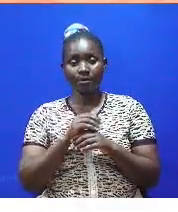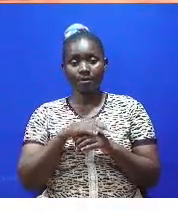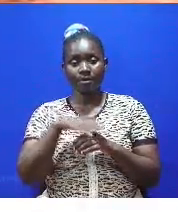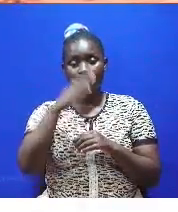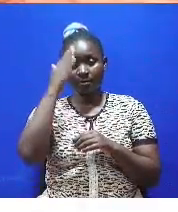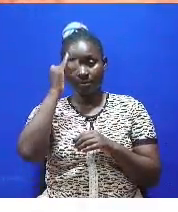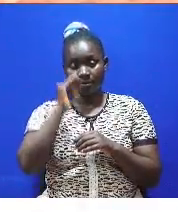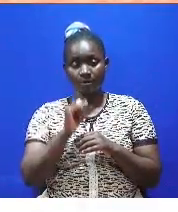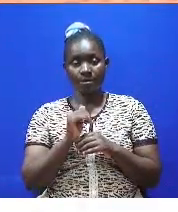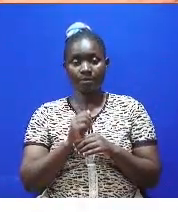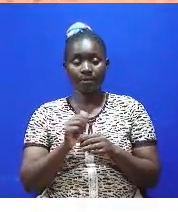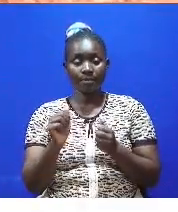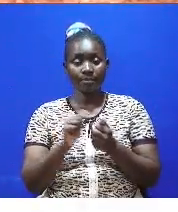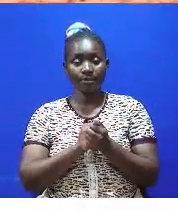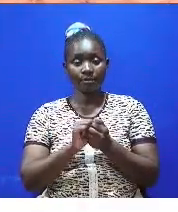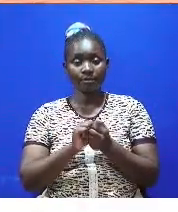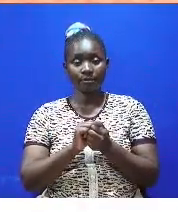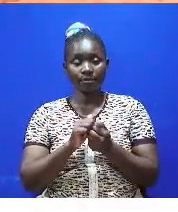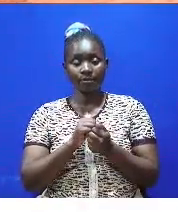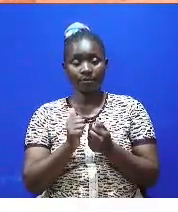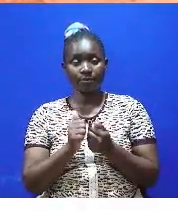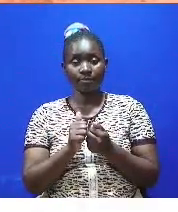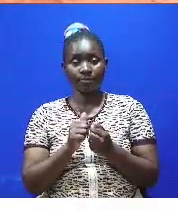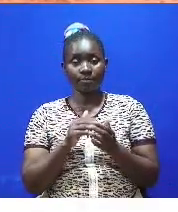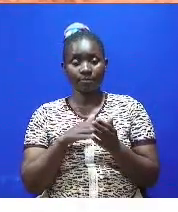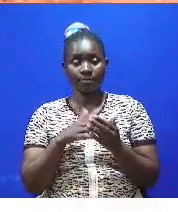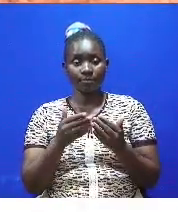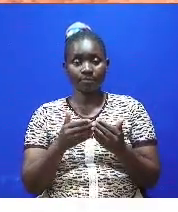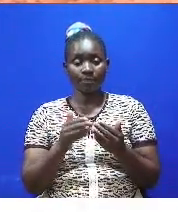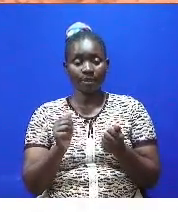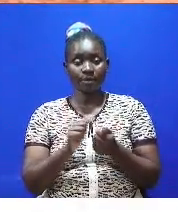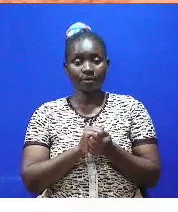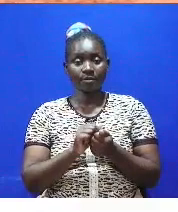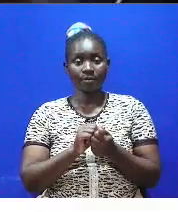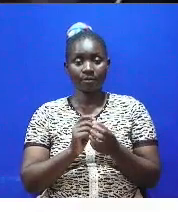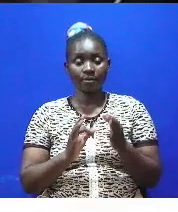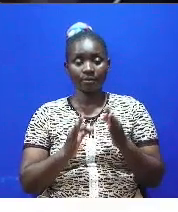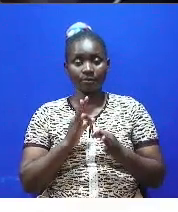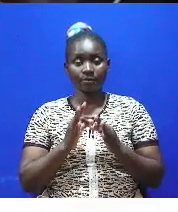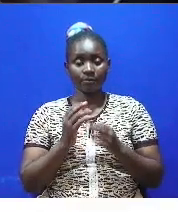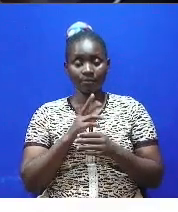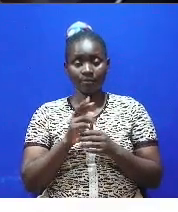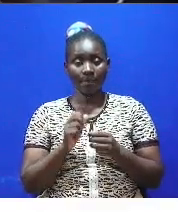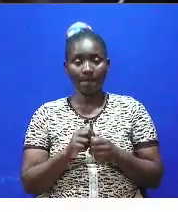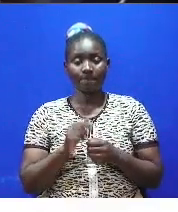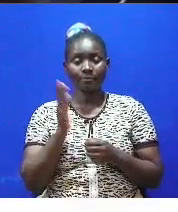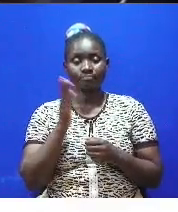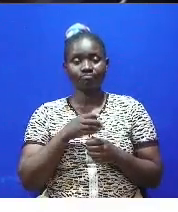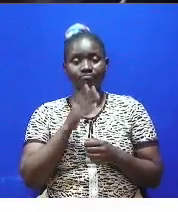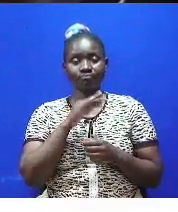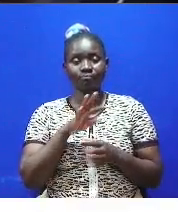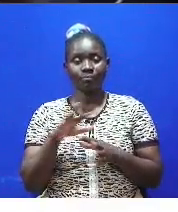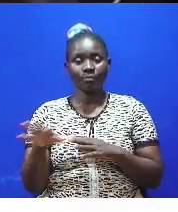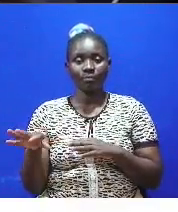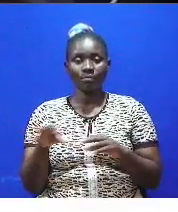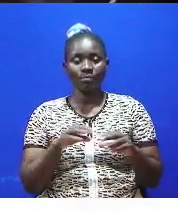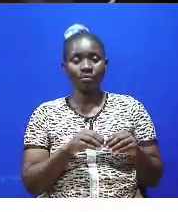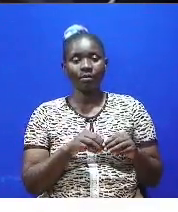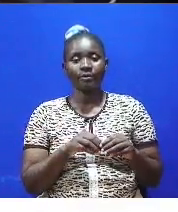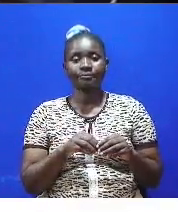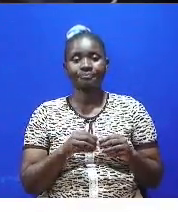arenge kusariwa liba gali yoko ya tagora na kubakani onye bago sete. Igo bacha wabwate